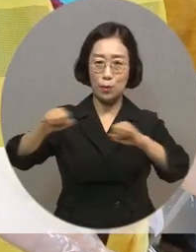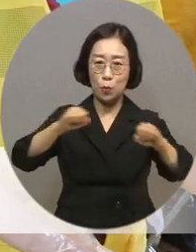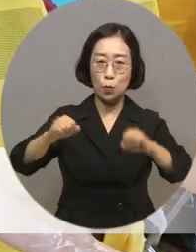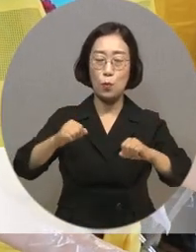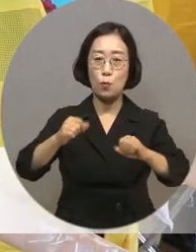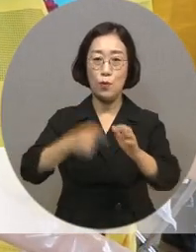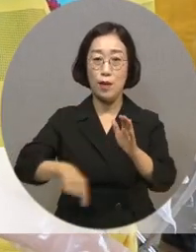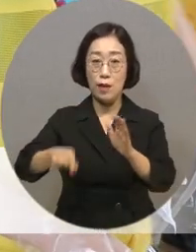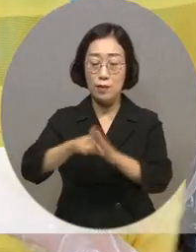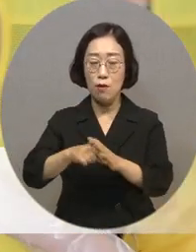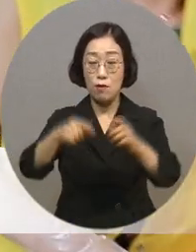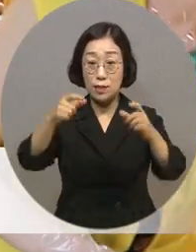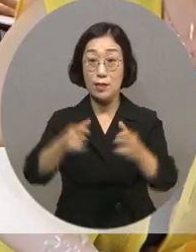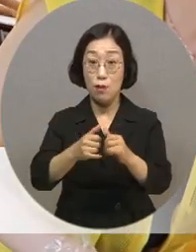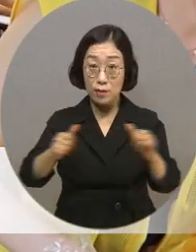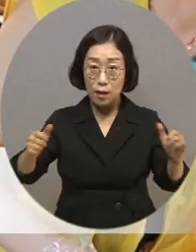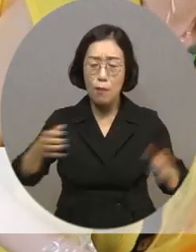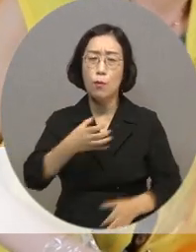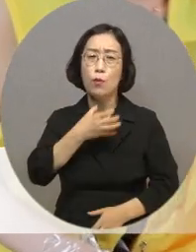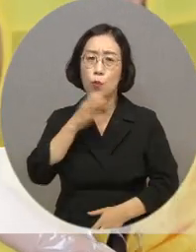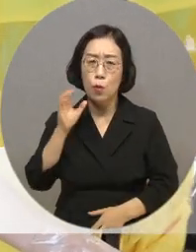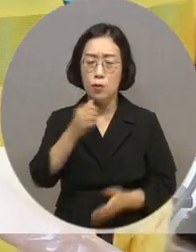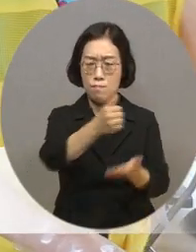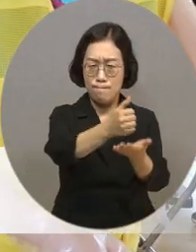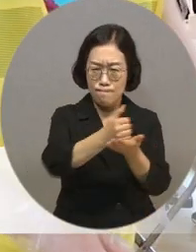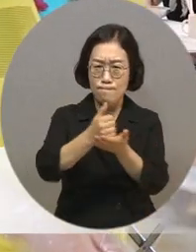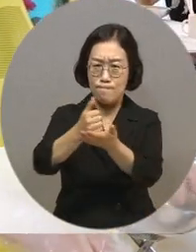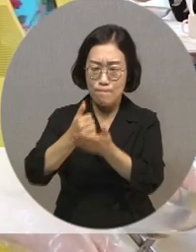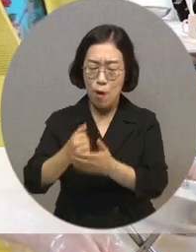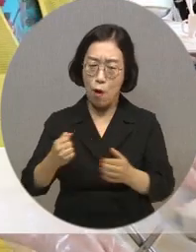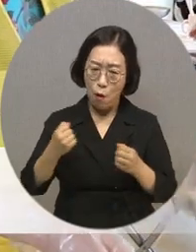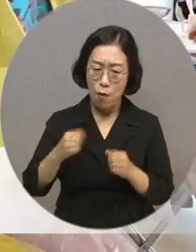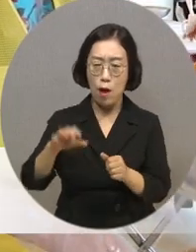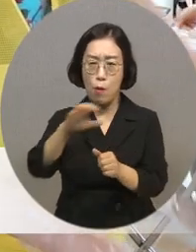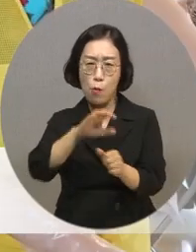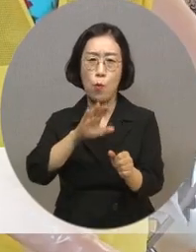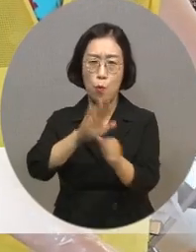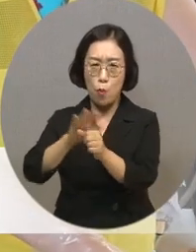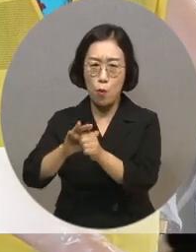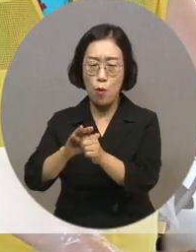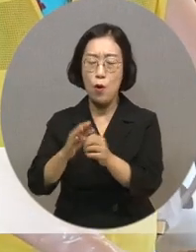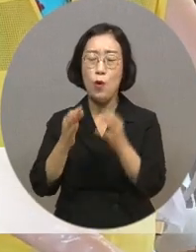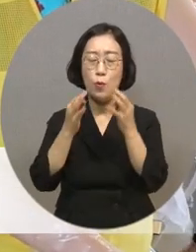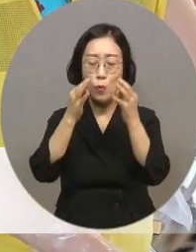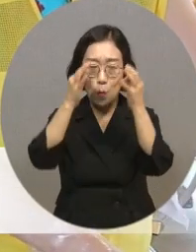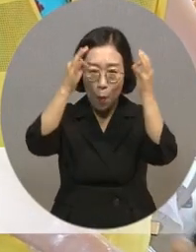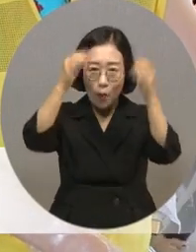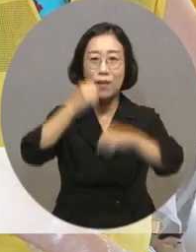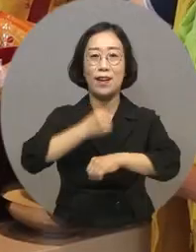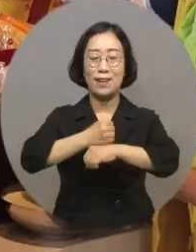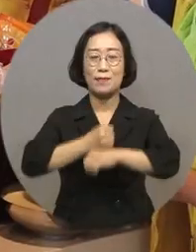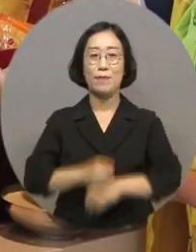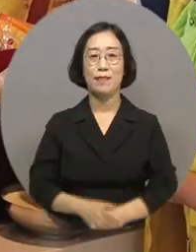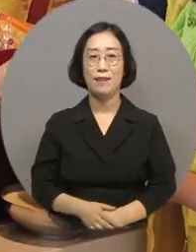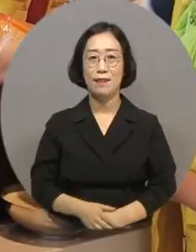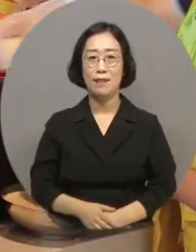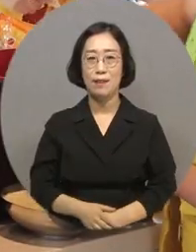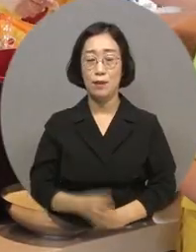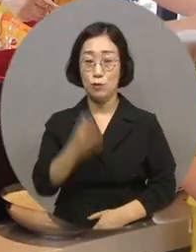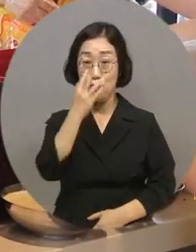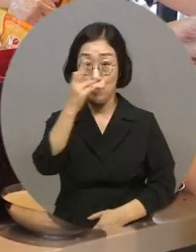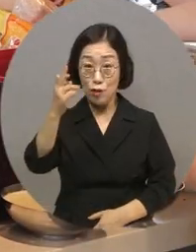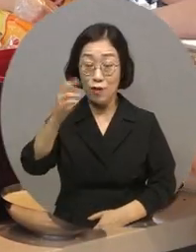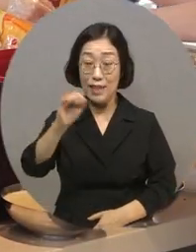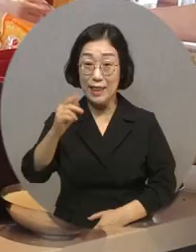해서 우리 지역 주민들의 어르신들을 건강하게 모시도록 더 우리 인맥 포럼이 노력을 하겠습니다. 순천